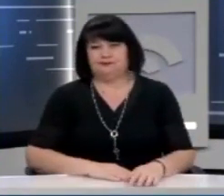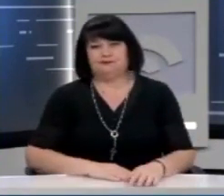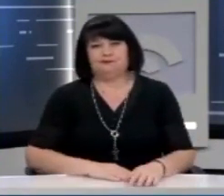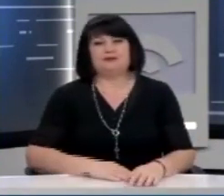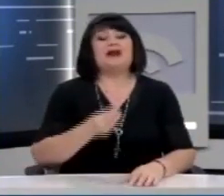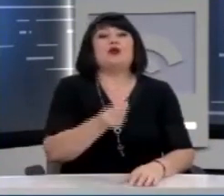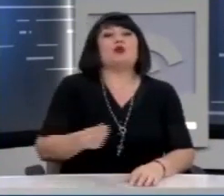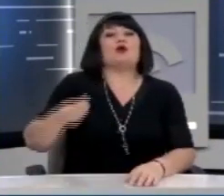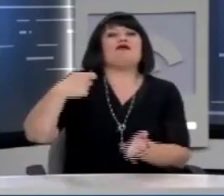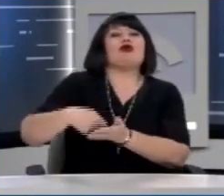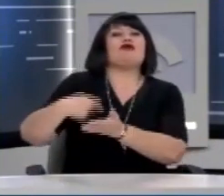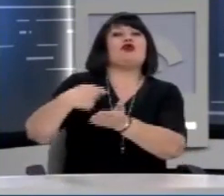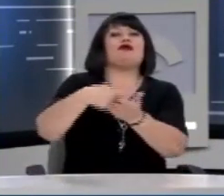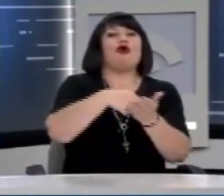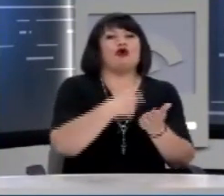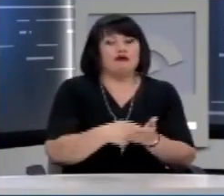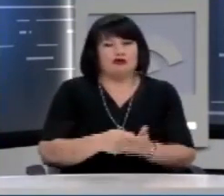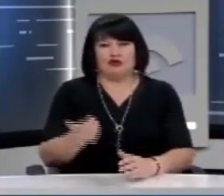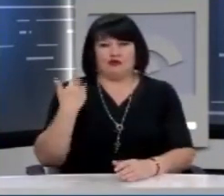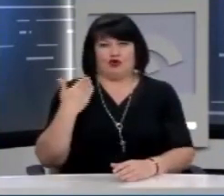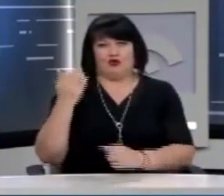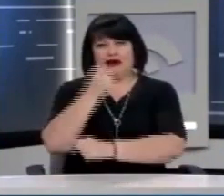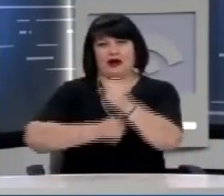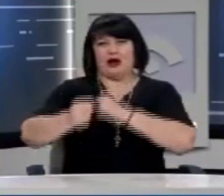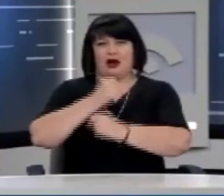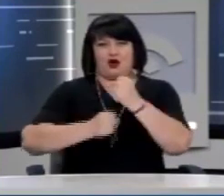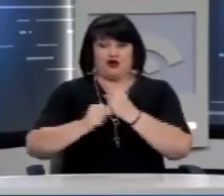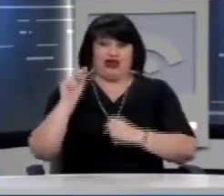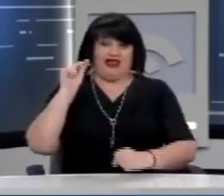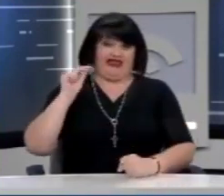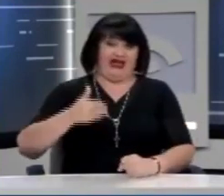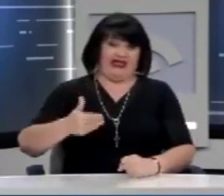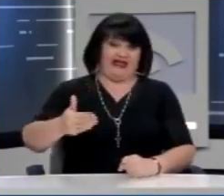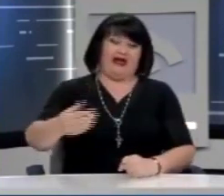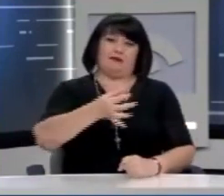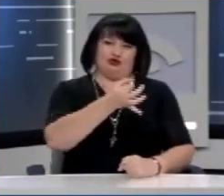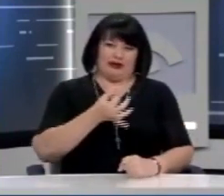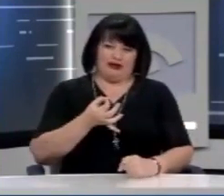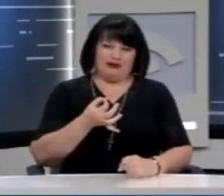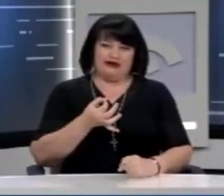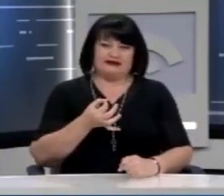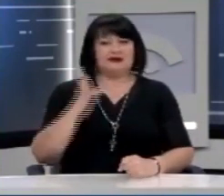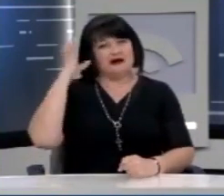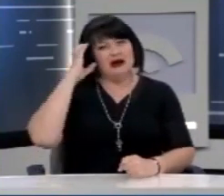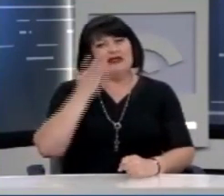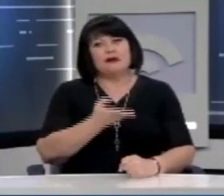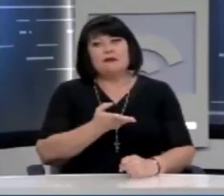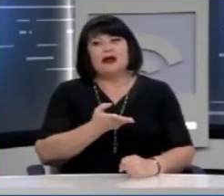της υπέρογγης φορολόγησης των προηγούμενων χρόνων που υπόσχεστε, την οποία, να